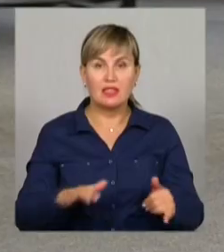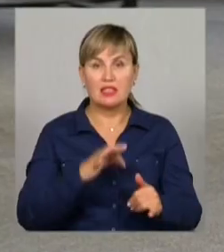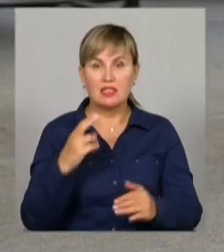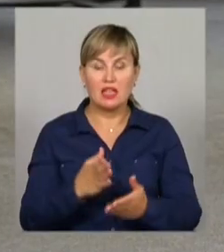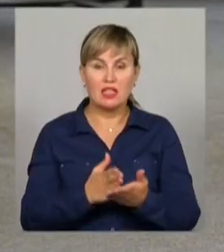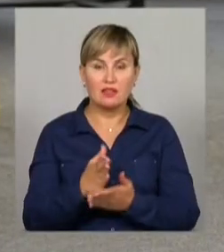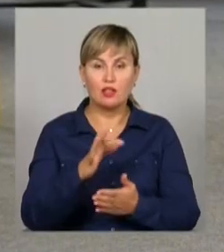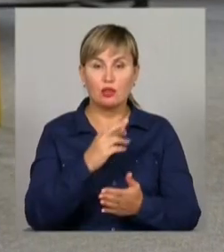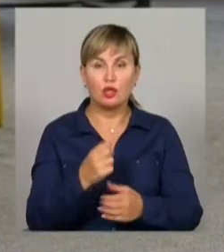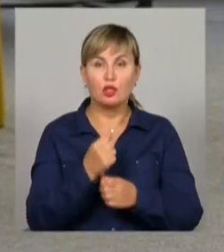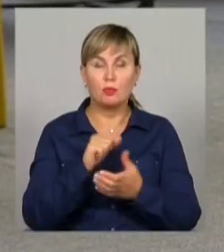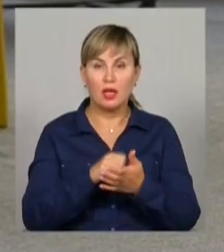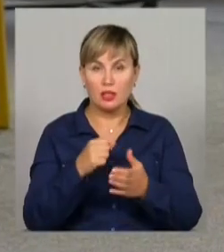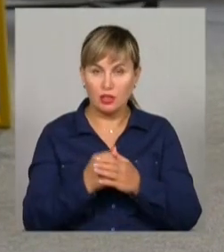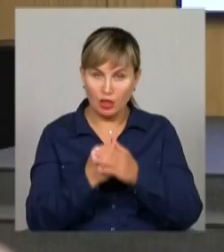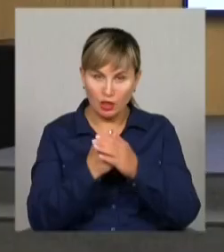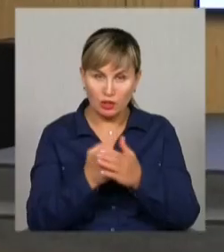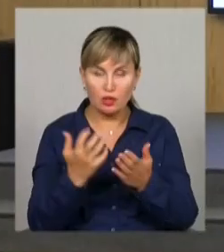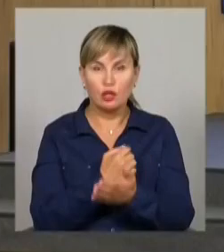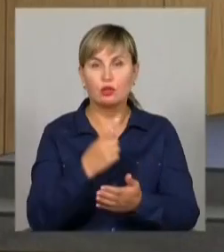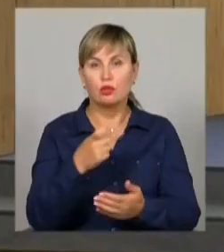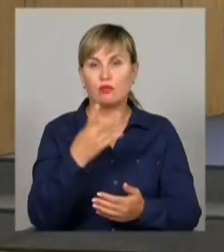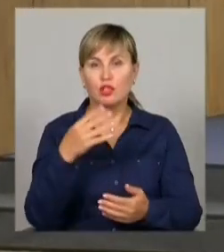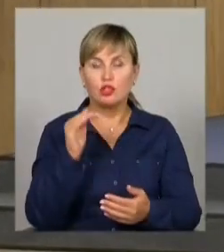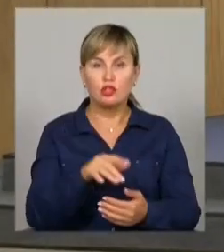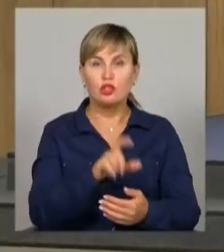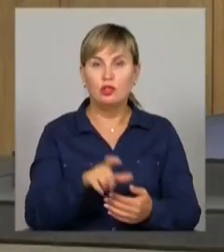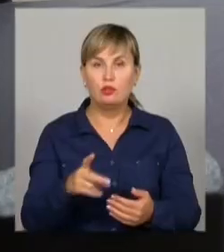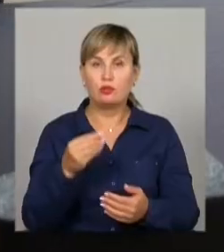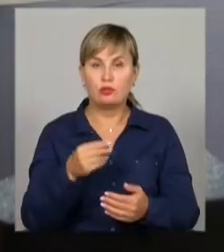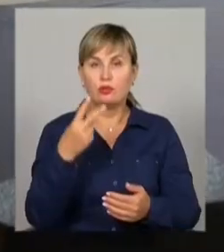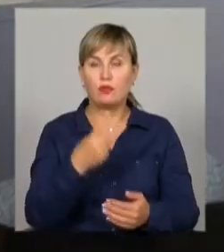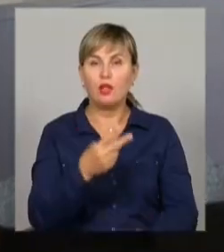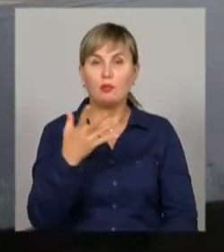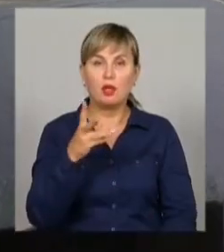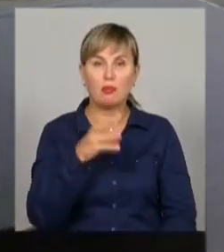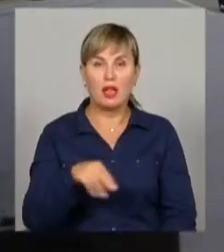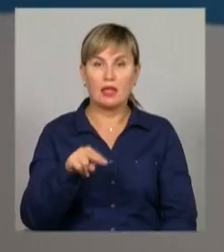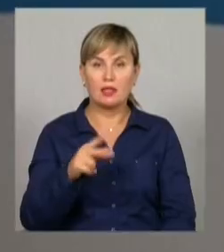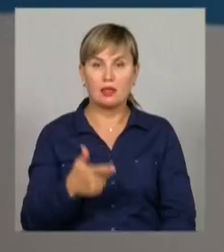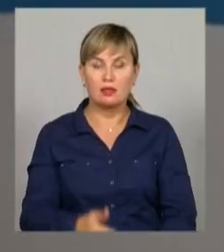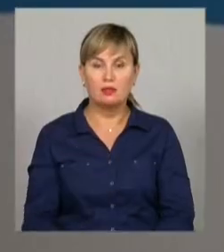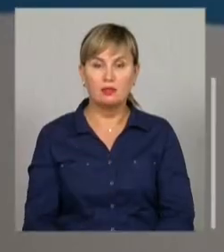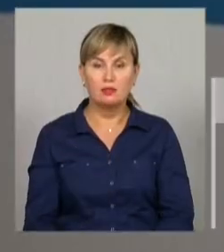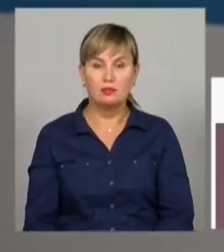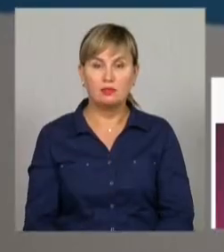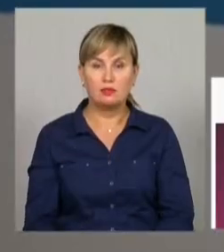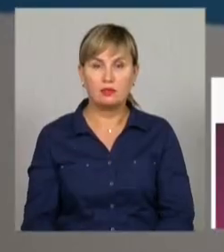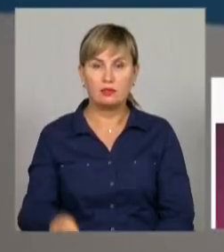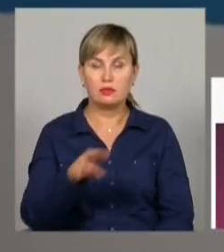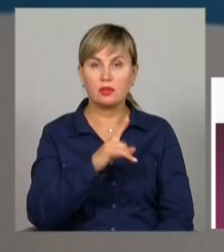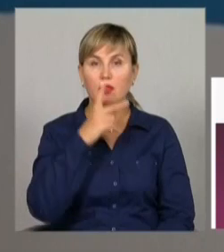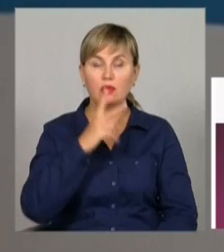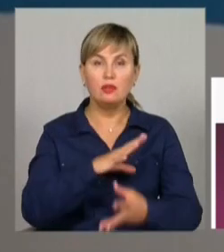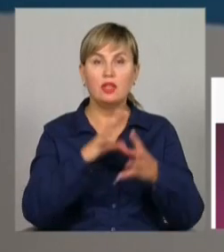сферы. Соцподдержкой планируется охватить порядка 124 тысяч человек на сумму 25 миллиардов тенге. Однозначно мы увидим результат.